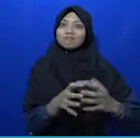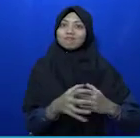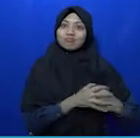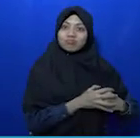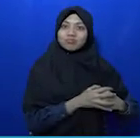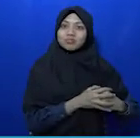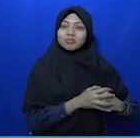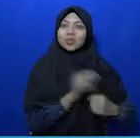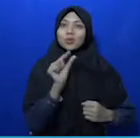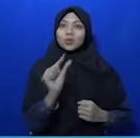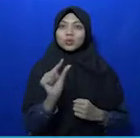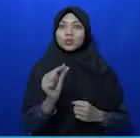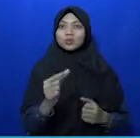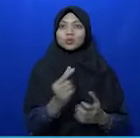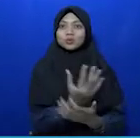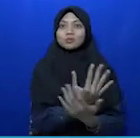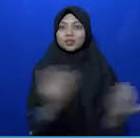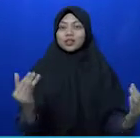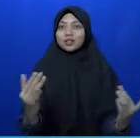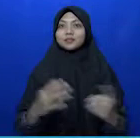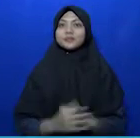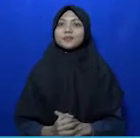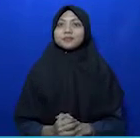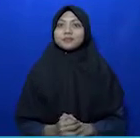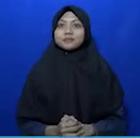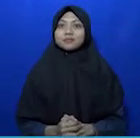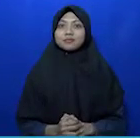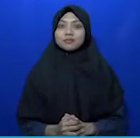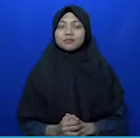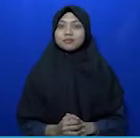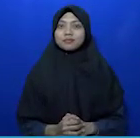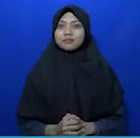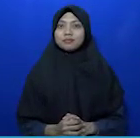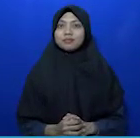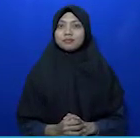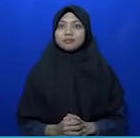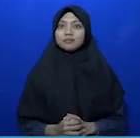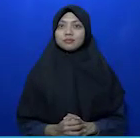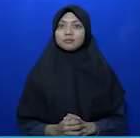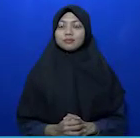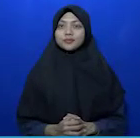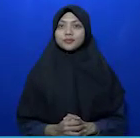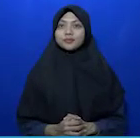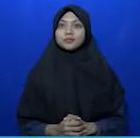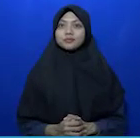untuk sebesar-besarnya kepentingan ataupun kesejahteraan rakyat